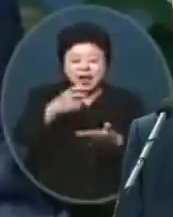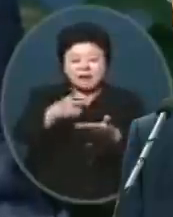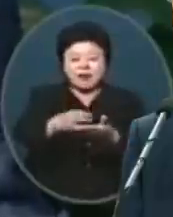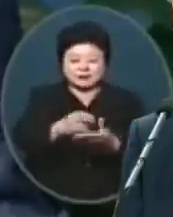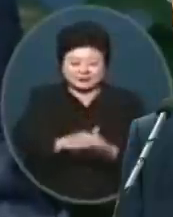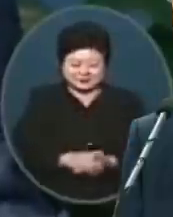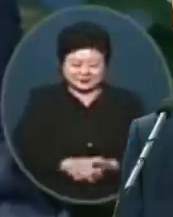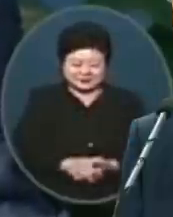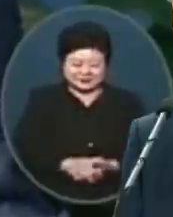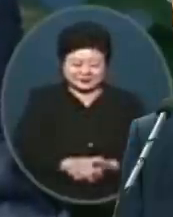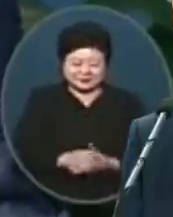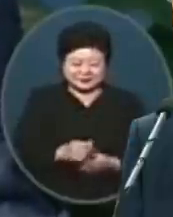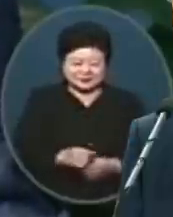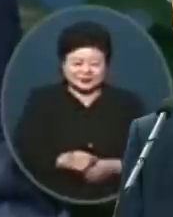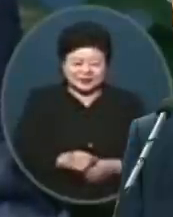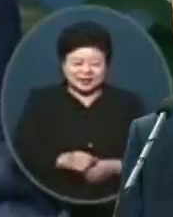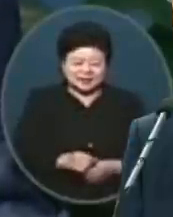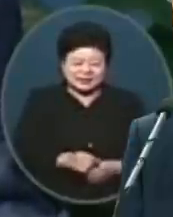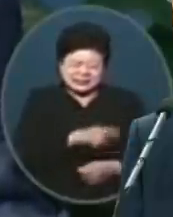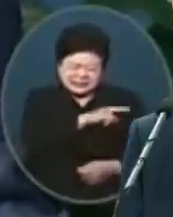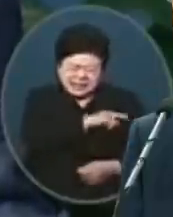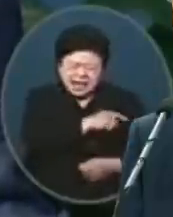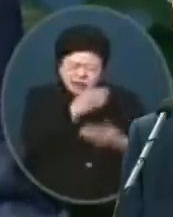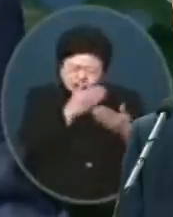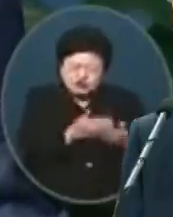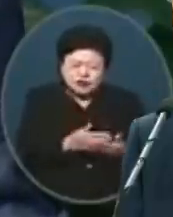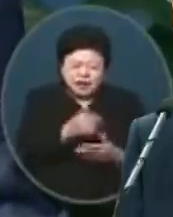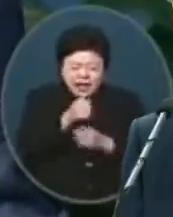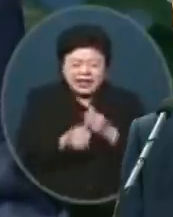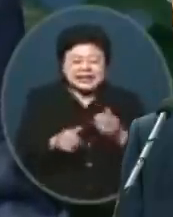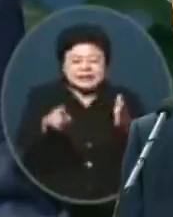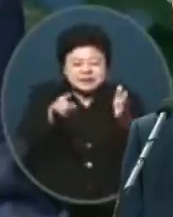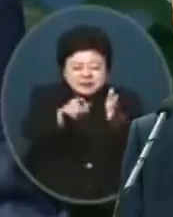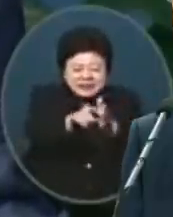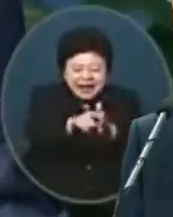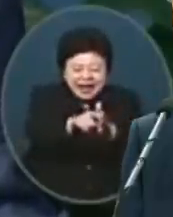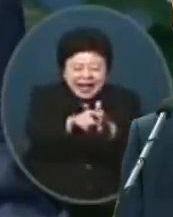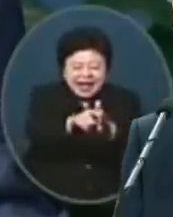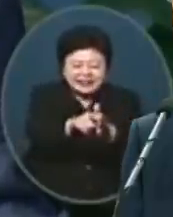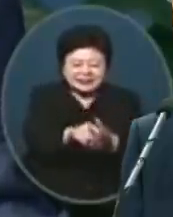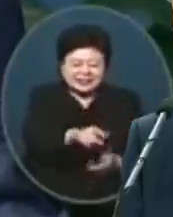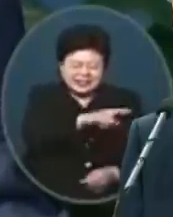그보다 더 놀라운 덕은 없습니다. 그보다 더 하나님이